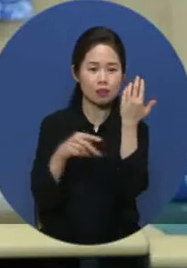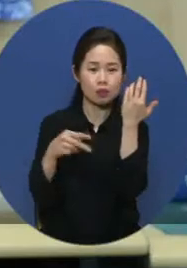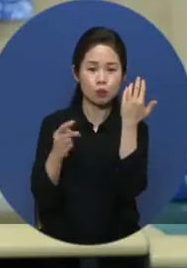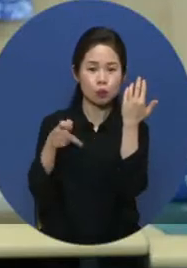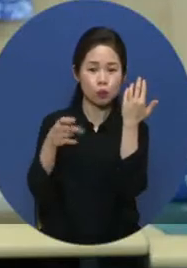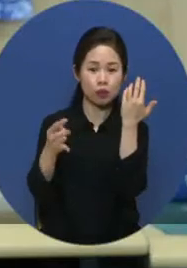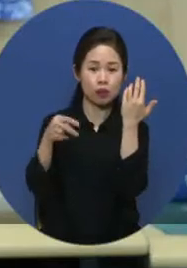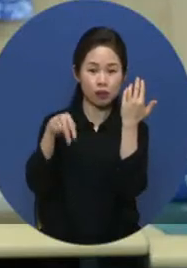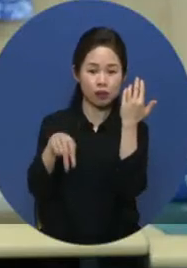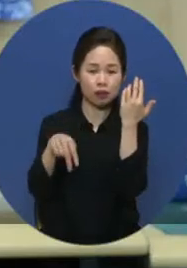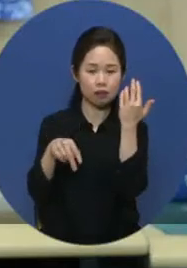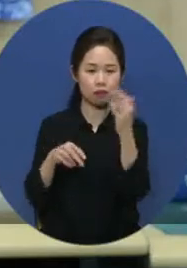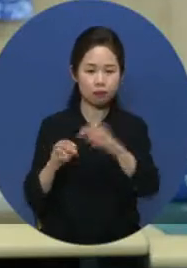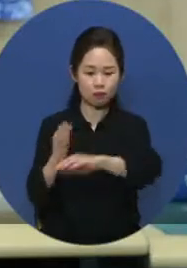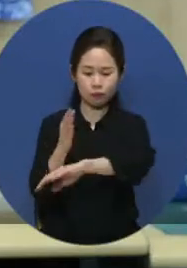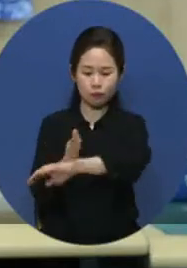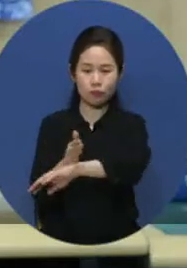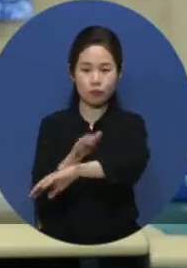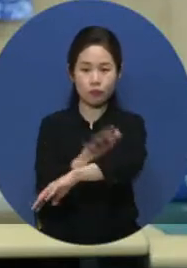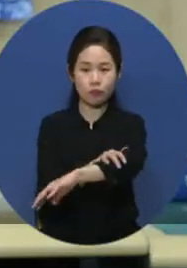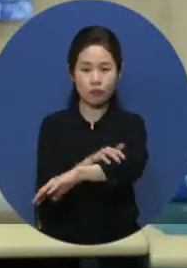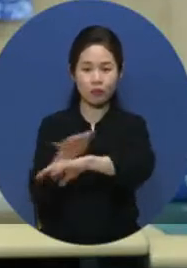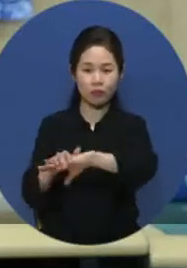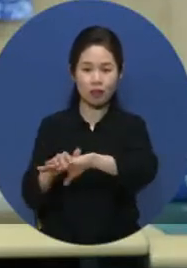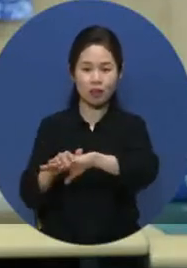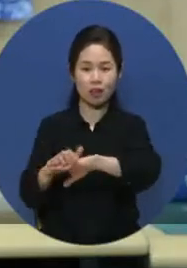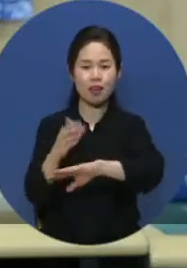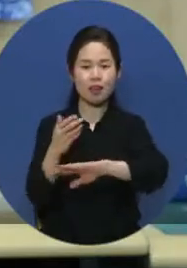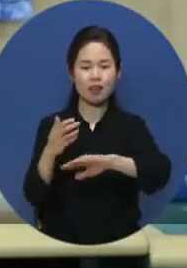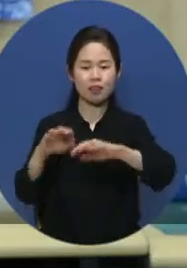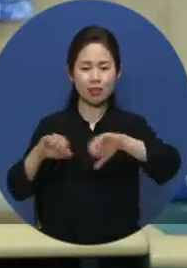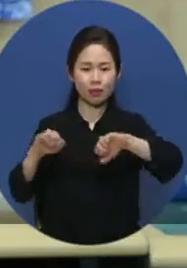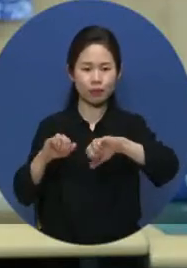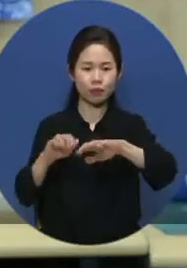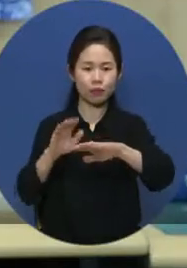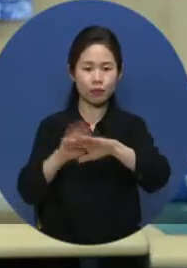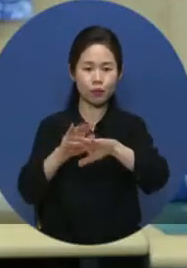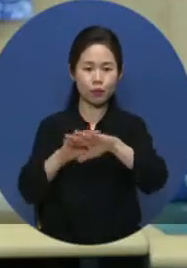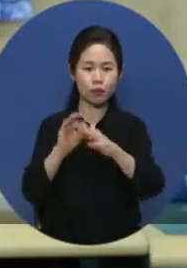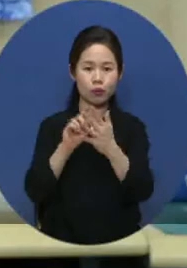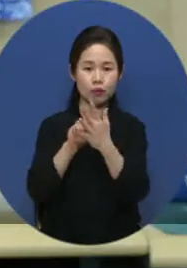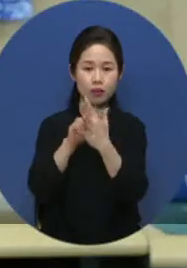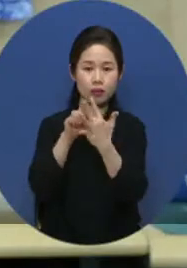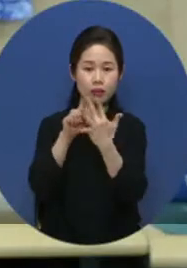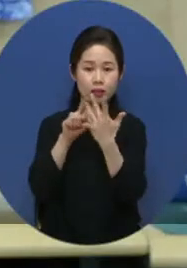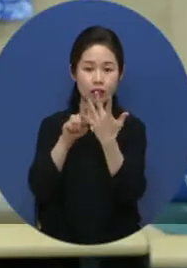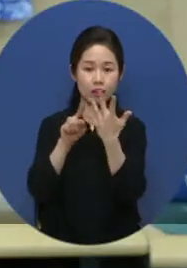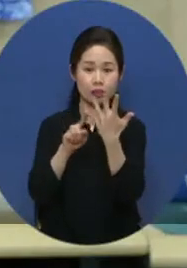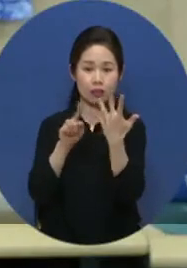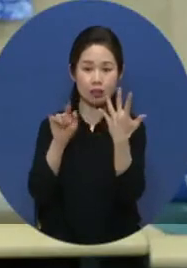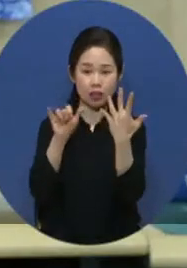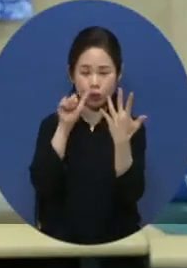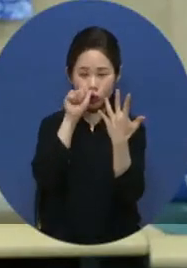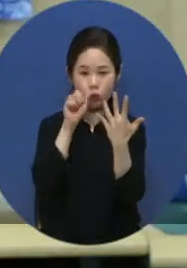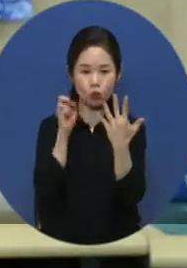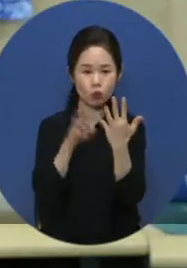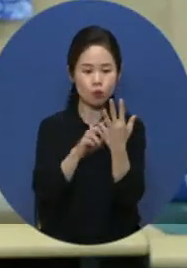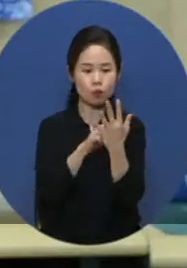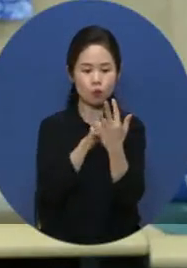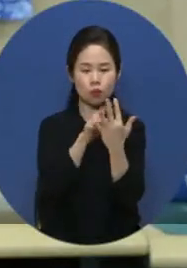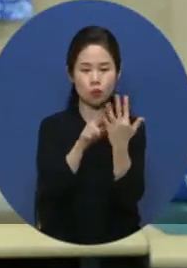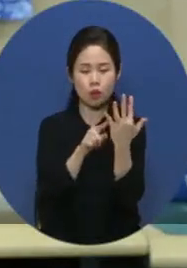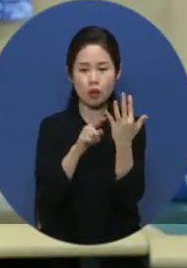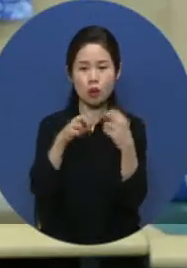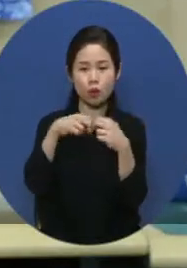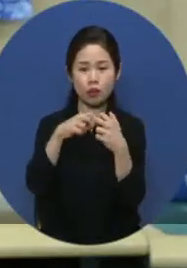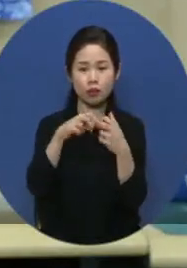개의 부분에 대해서 따로따로 설명을 드려야 될 것 같네요. 먼저 손 부분은 움직이는 다섯 개의 손가락들이 있고 손가락 관절이 15개가 있으니까